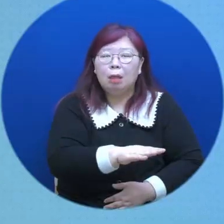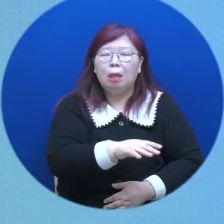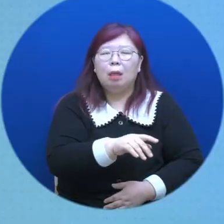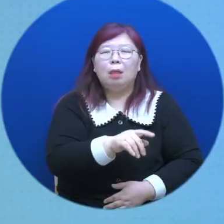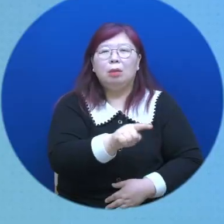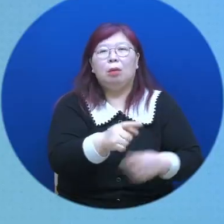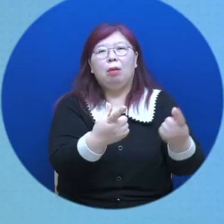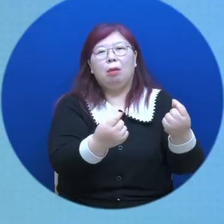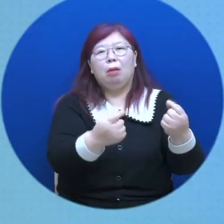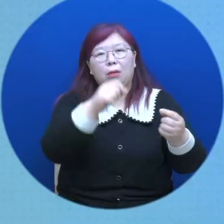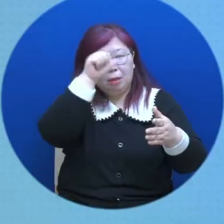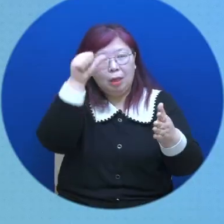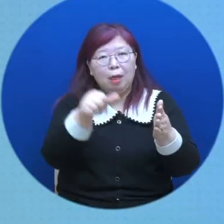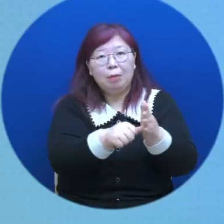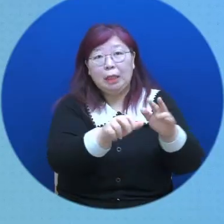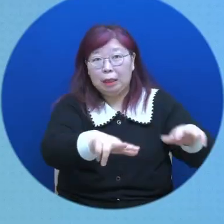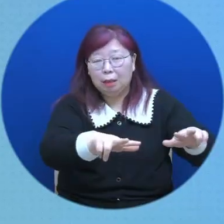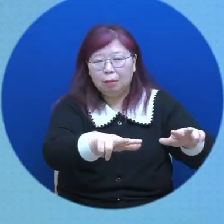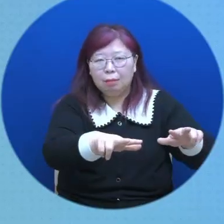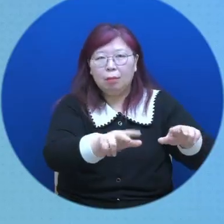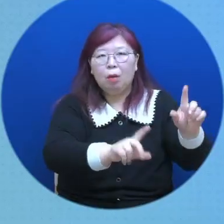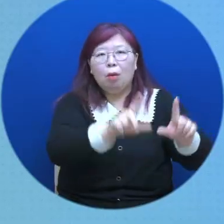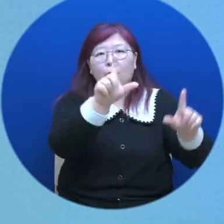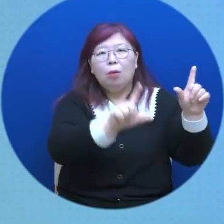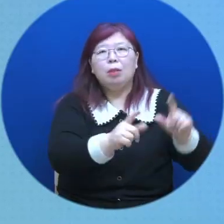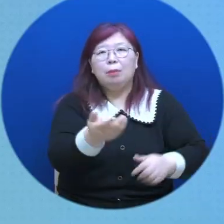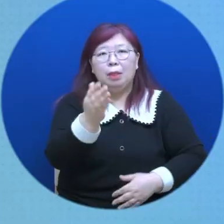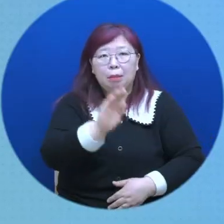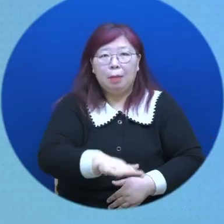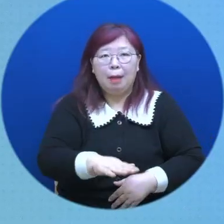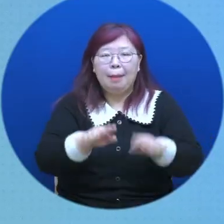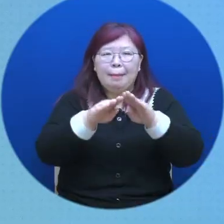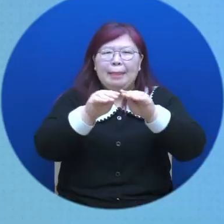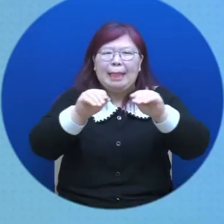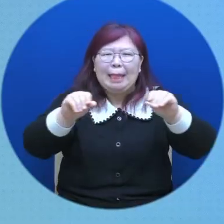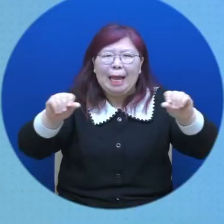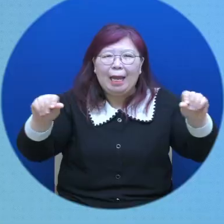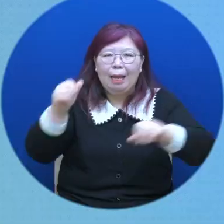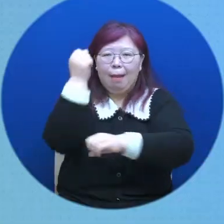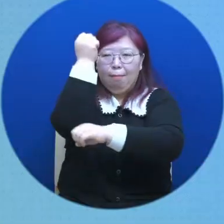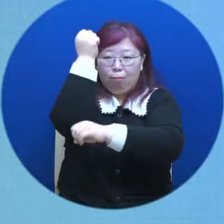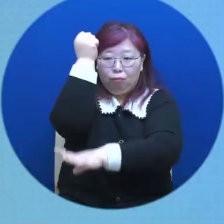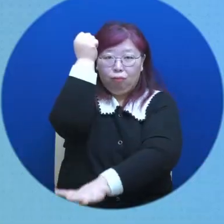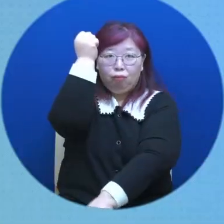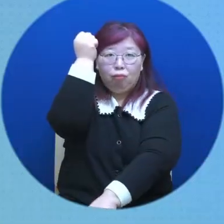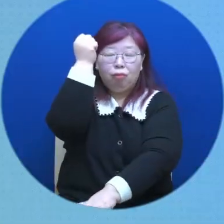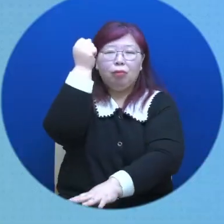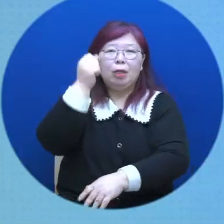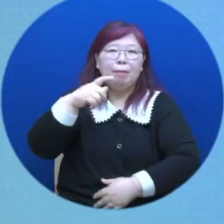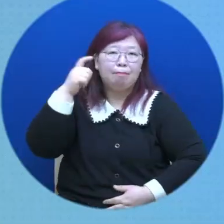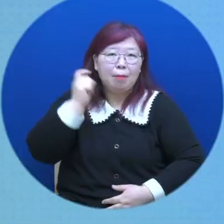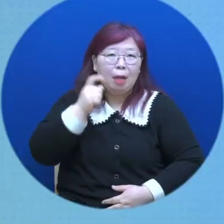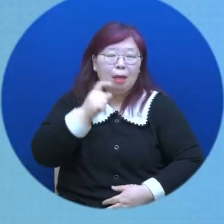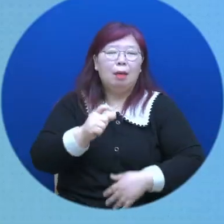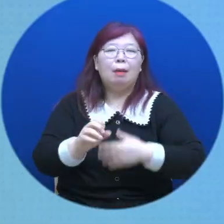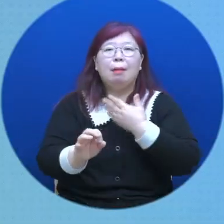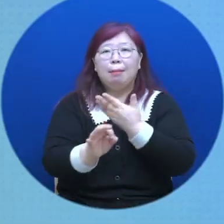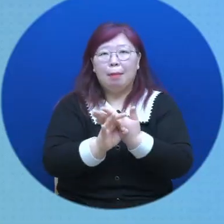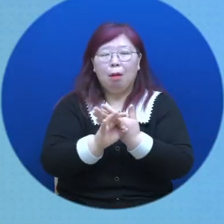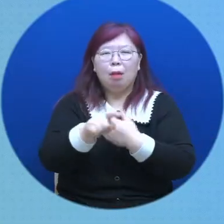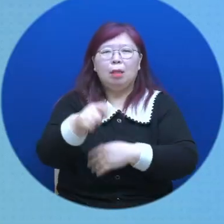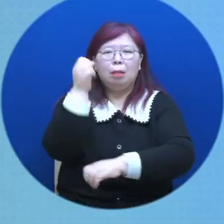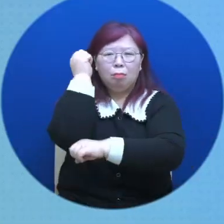삶을 오늘 우리가 살고 있지만 땅에 뿌리를 든든히 내리고 있으면 어느 날인가 그